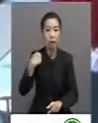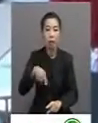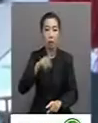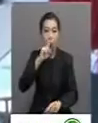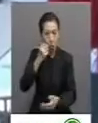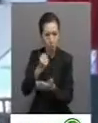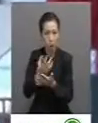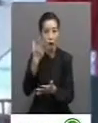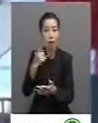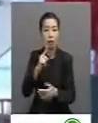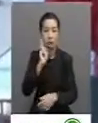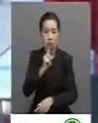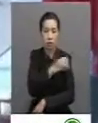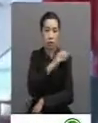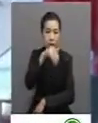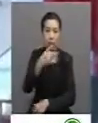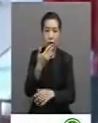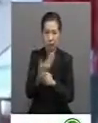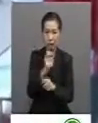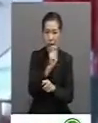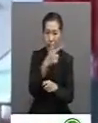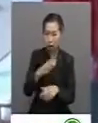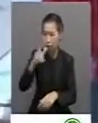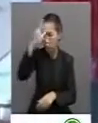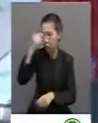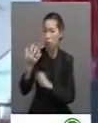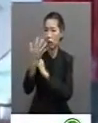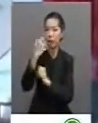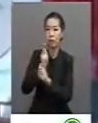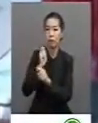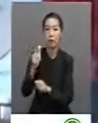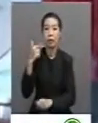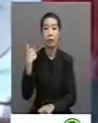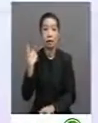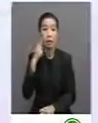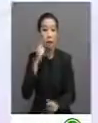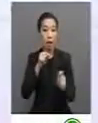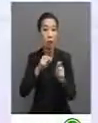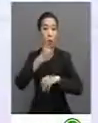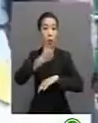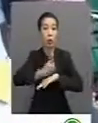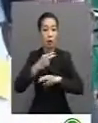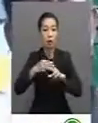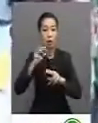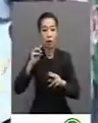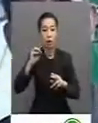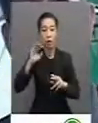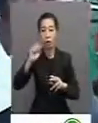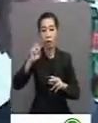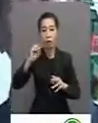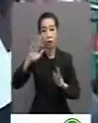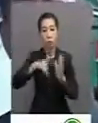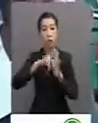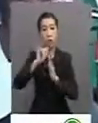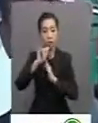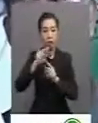ในราคาแพงจัดเก็บซ้ำซ้อนล่าสุดนี้นายอำเภอรัตนบุรีนายสมชายอำพันการและนายวีระเทพว